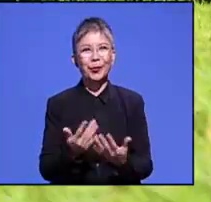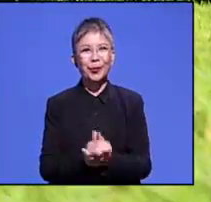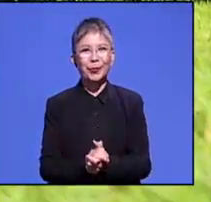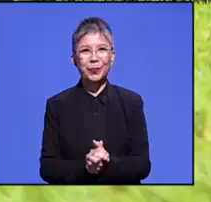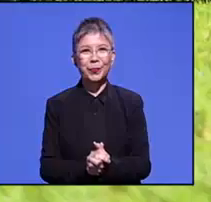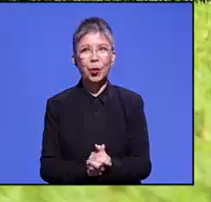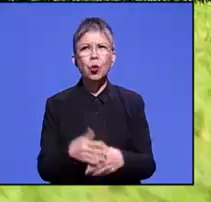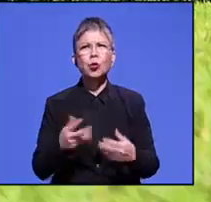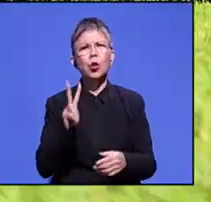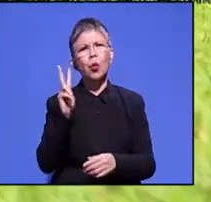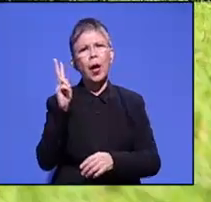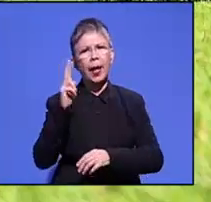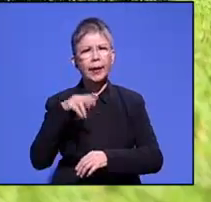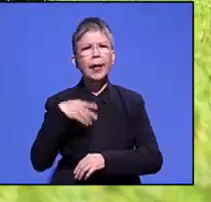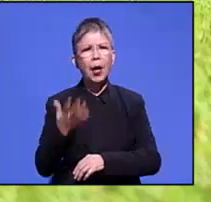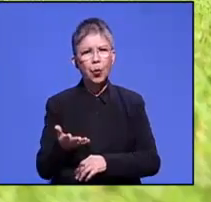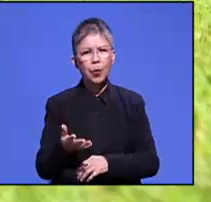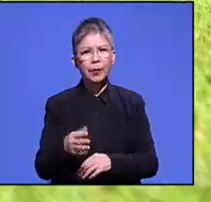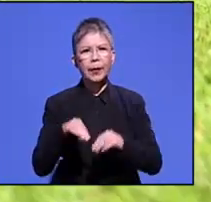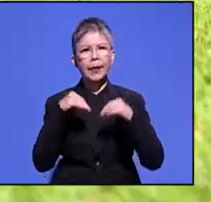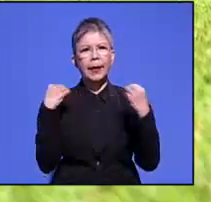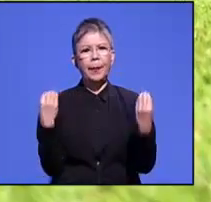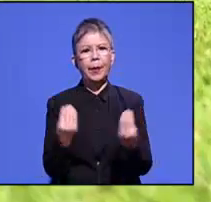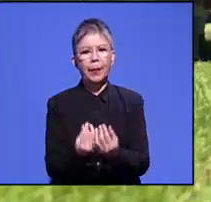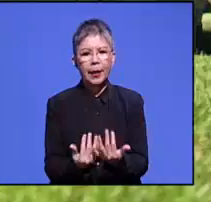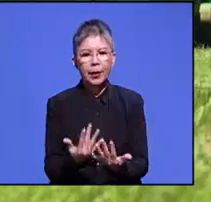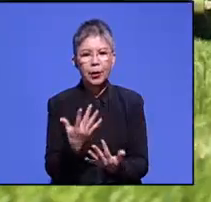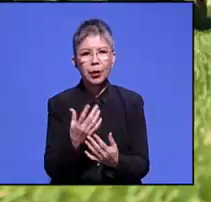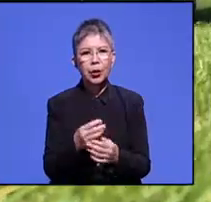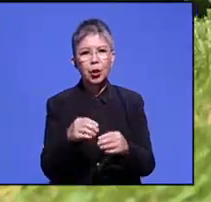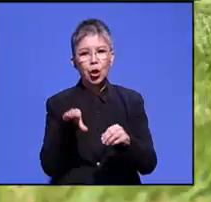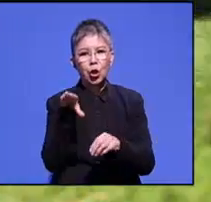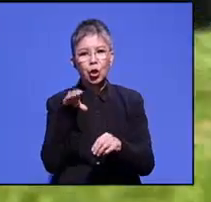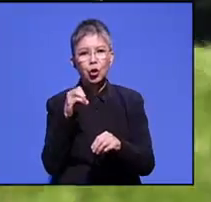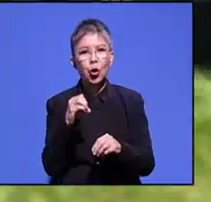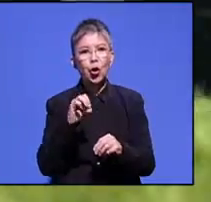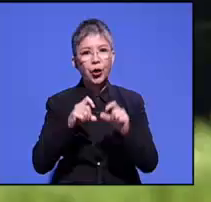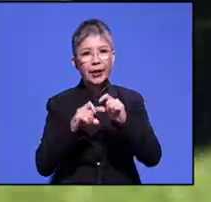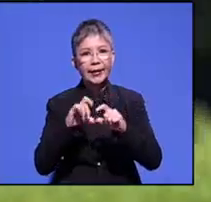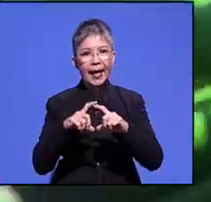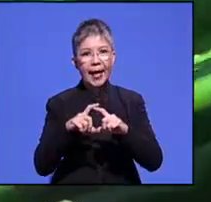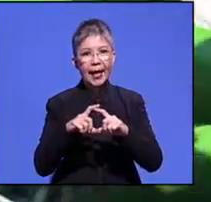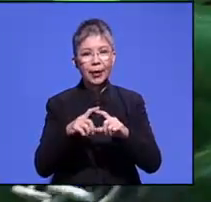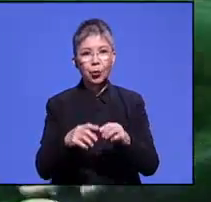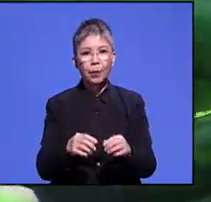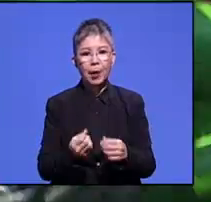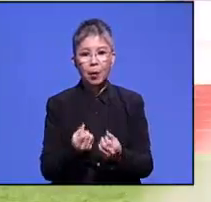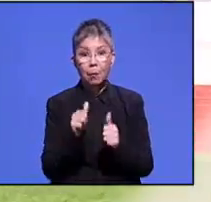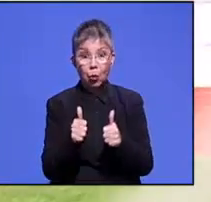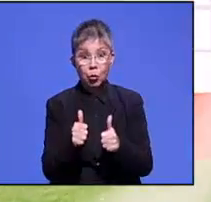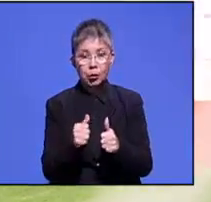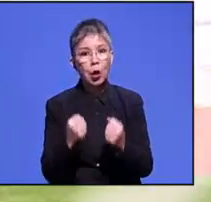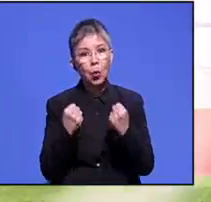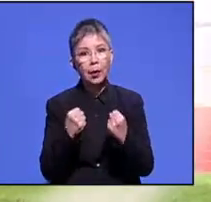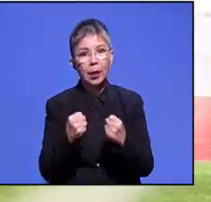sejak dua tahun terakhir lapangan GBK menggunakan rumput jenis zeon zoysia yang diklaim lebih baik serta lebih kuat dari serangan